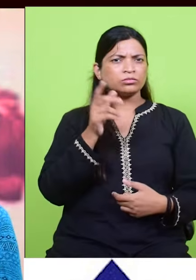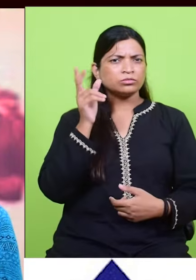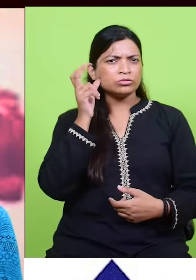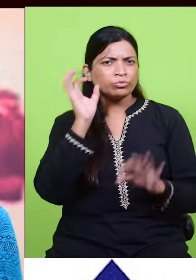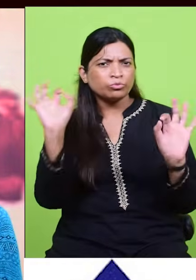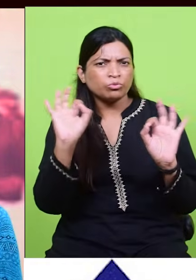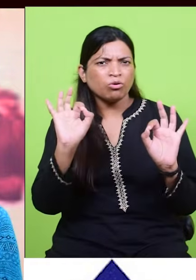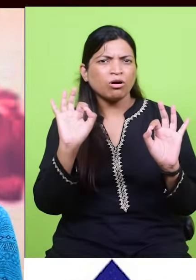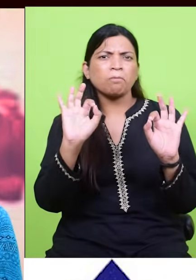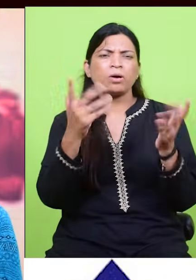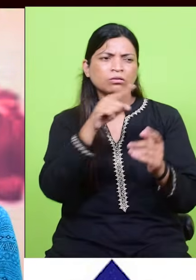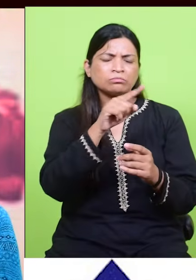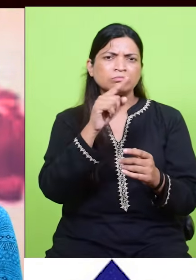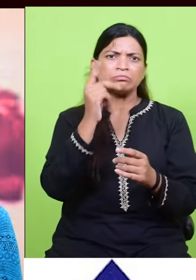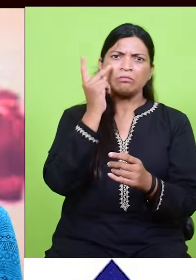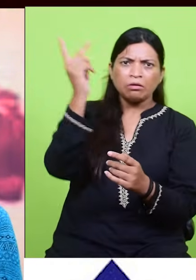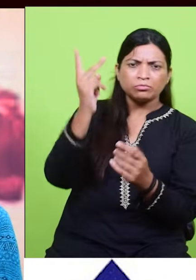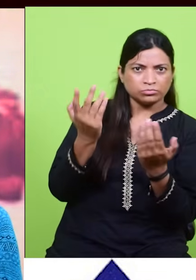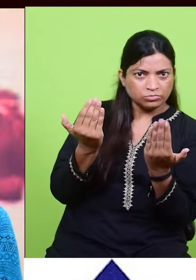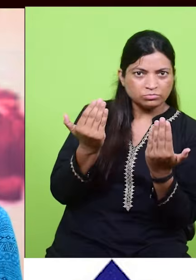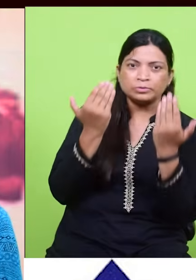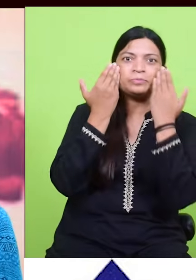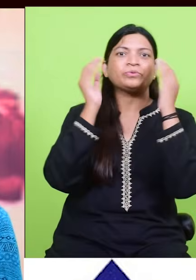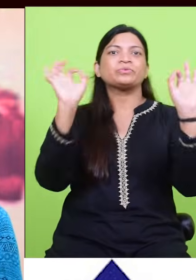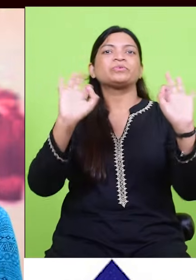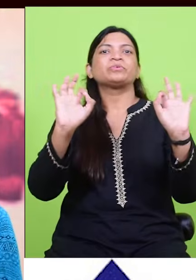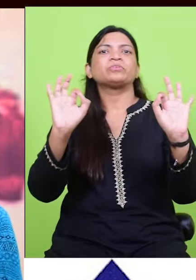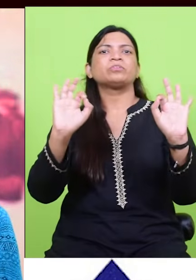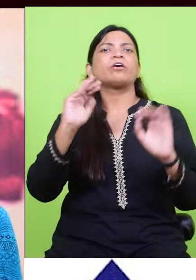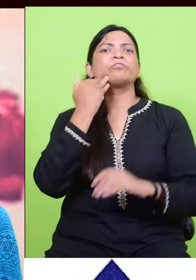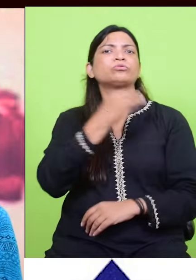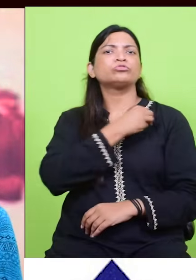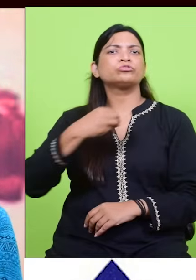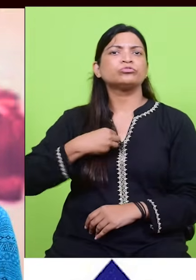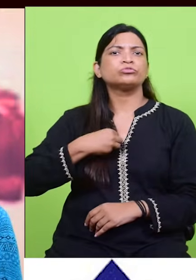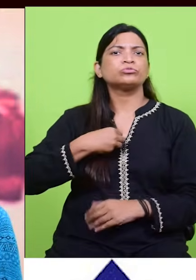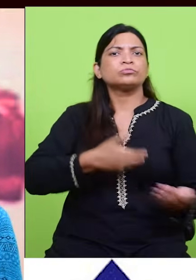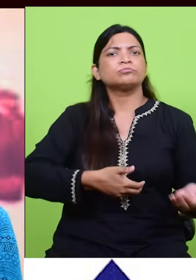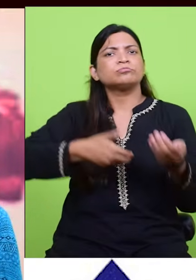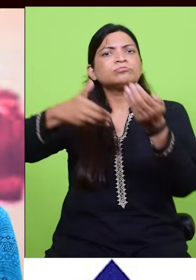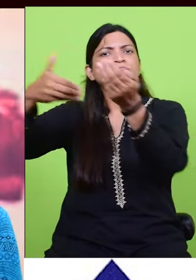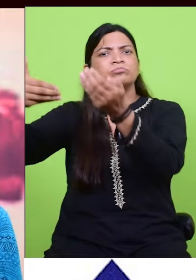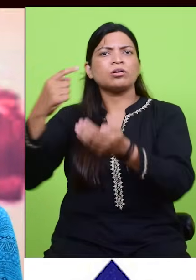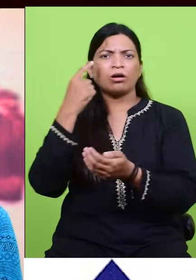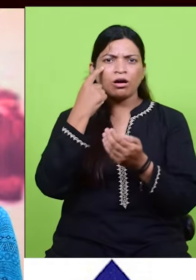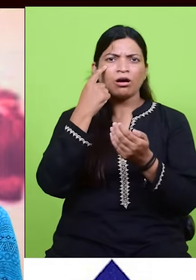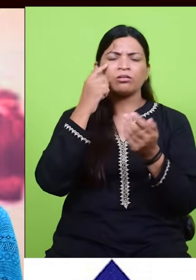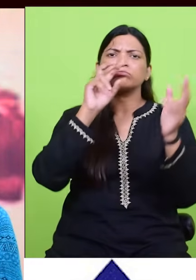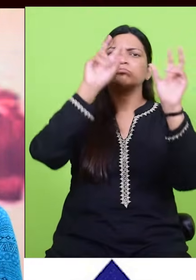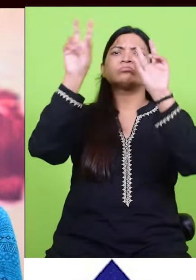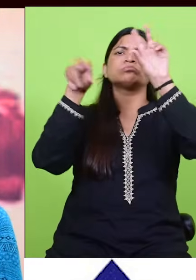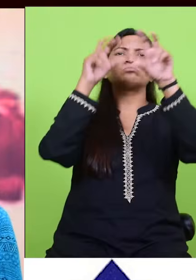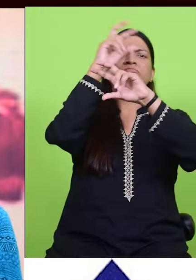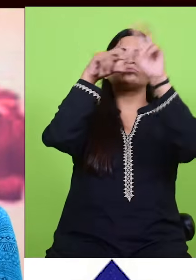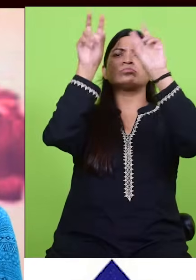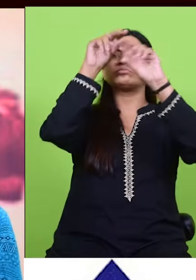था। फिर हमको लगा ये सुन नहीं पा रही है, देखने का तो पता ही नहीं था कि देखेगी भी नहीं। फिर डॉक्टर के पास गए तो वो बोले कि मैंने कहा ये आँखें